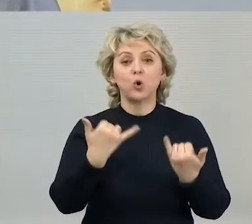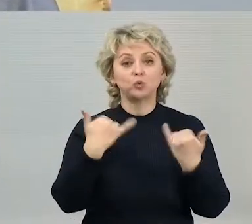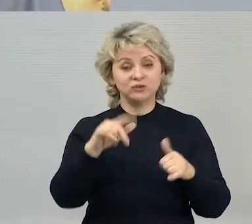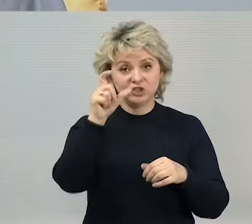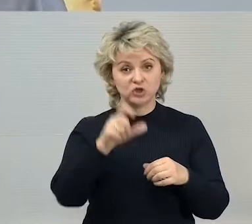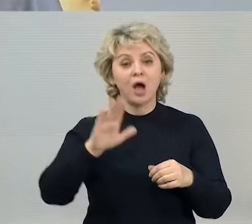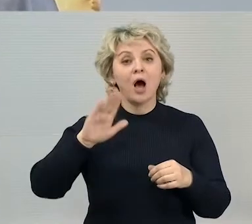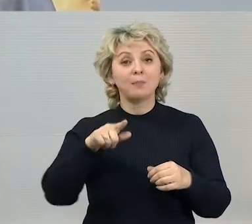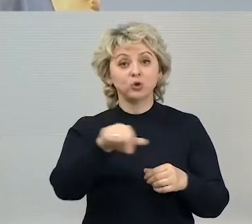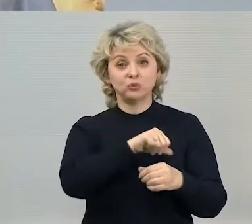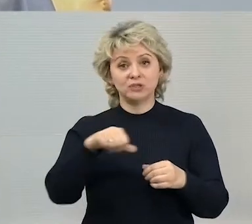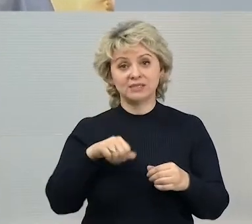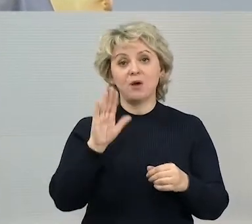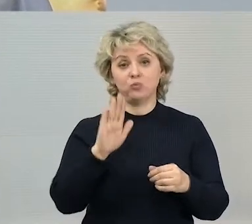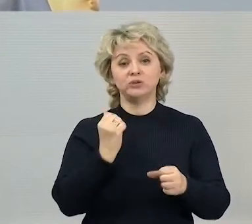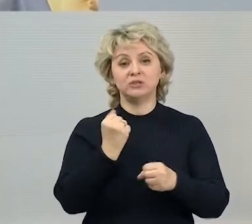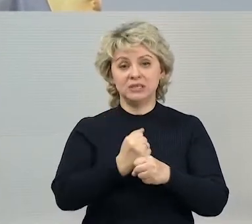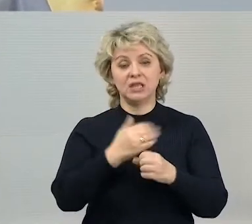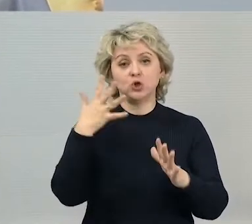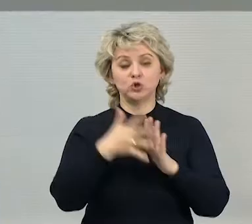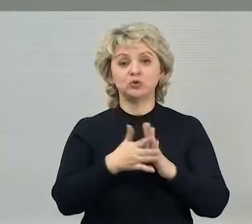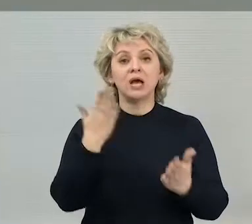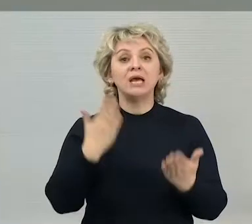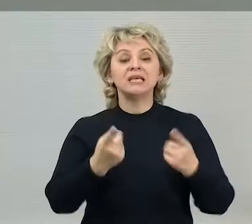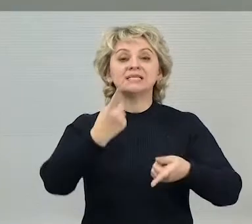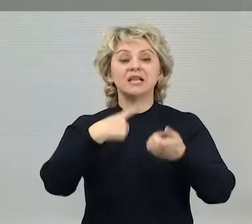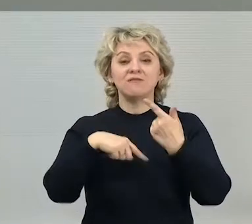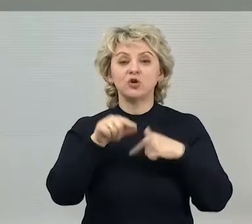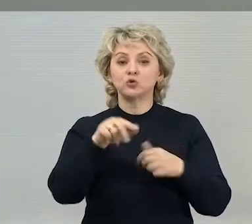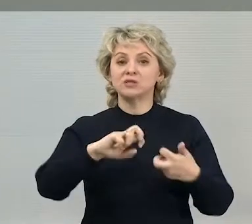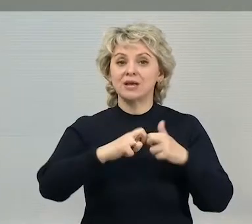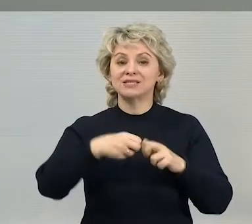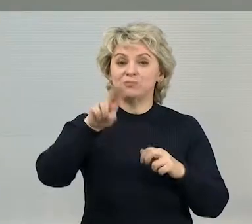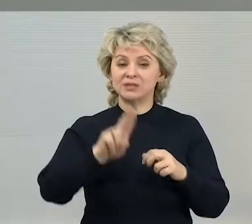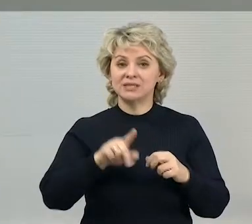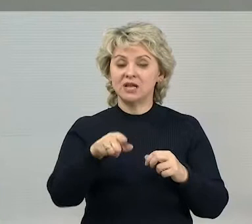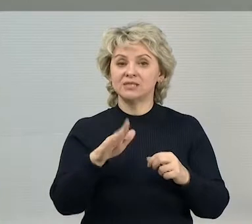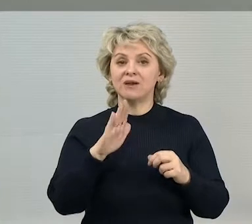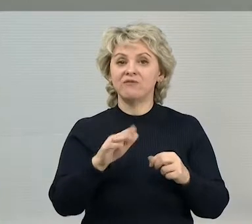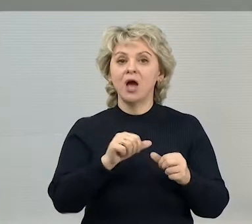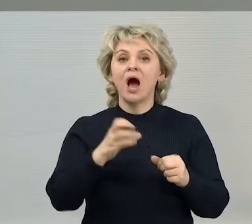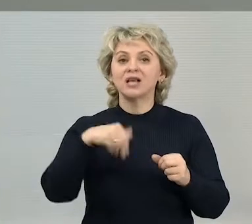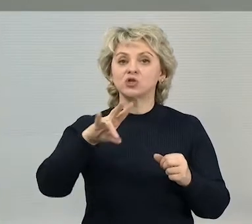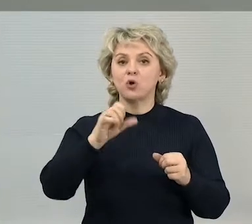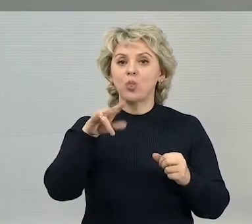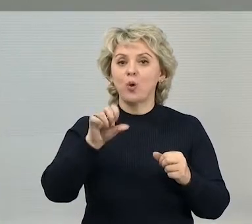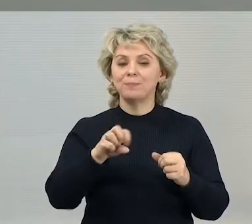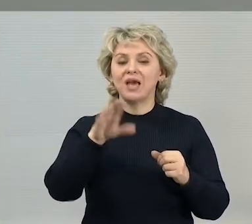человека, а потом он сам будет это дело изучать. Если вернуться к проблеме специалистов в астрономии, в